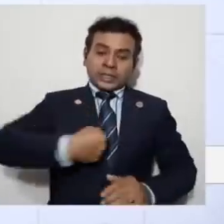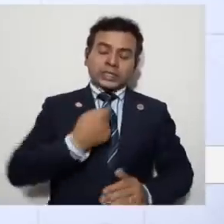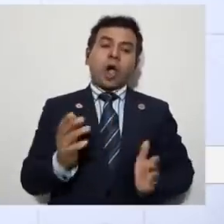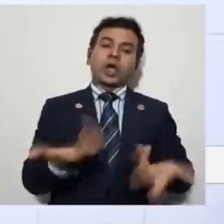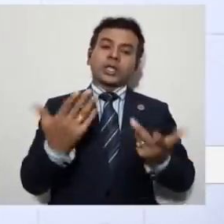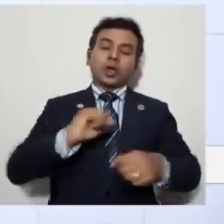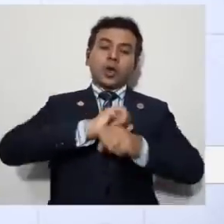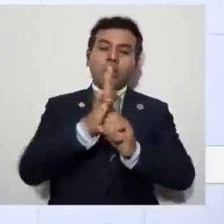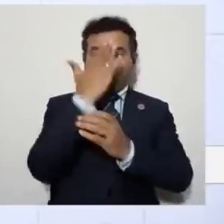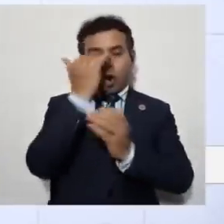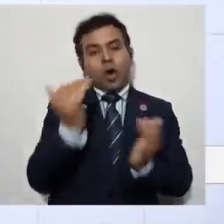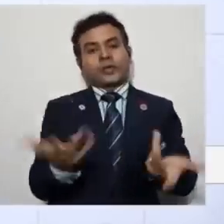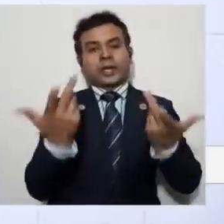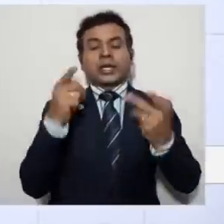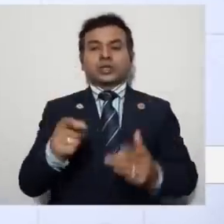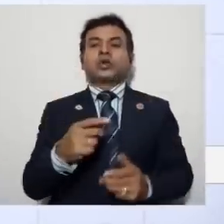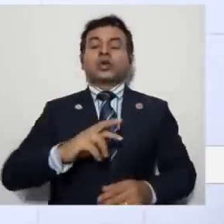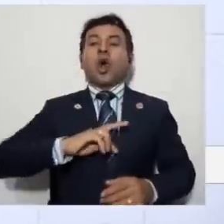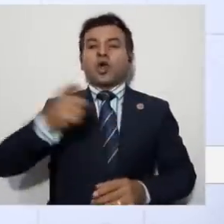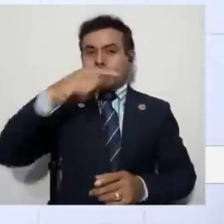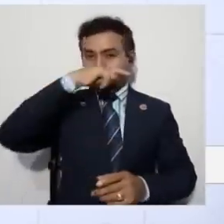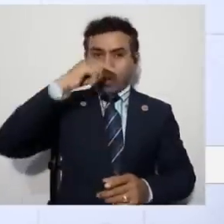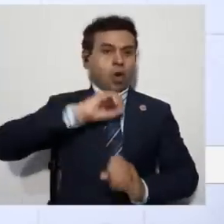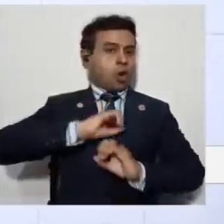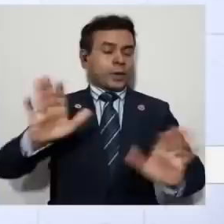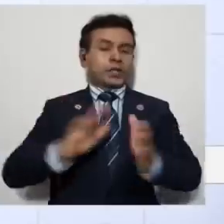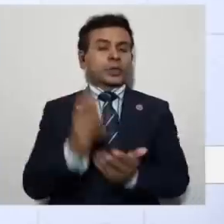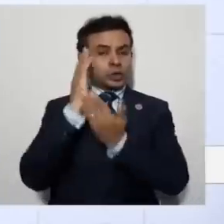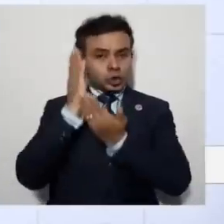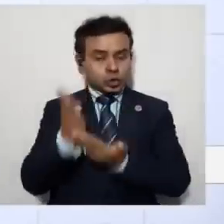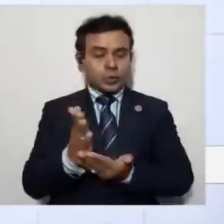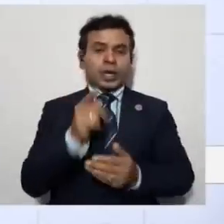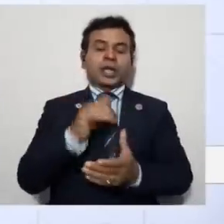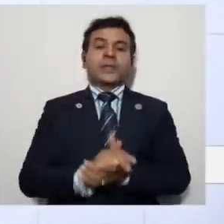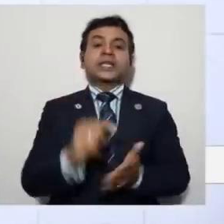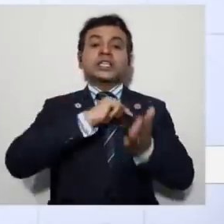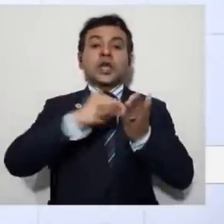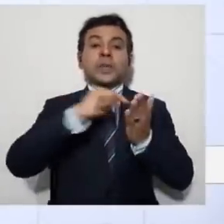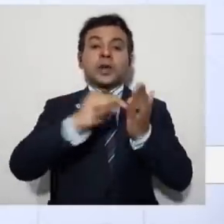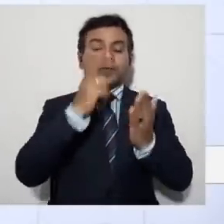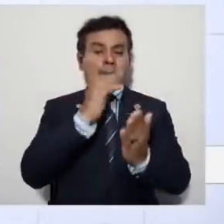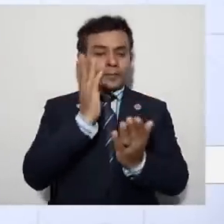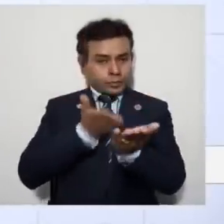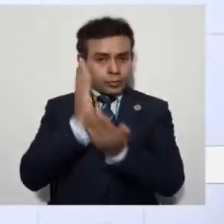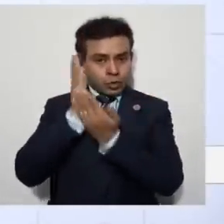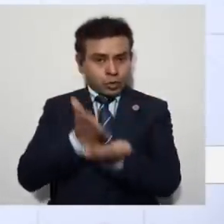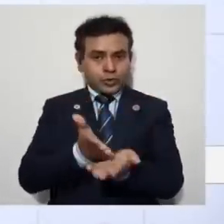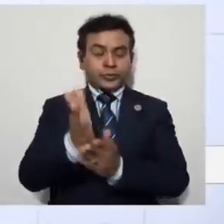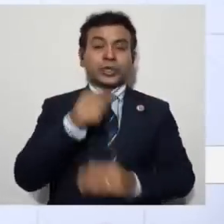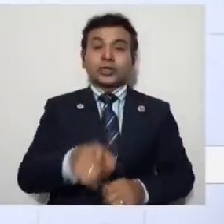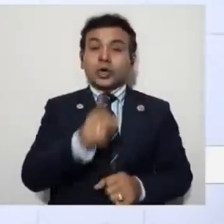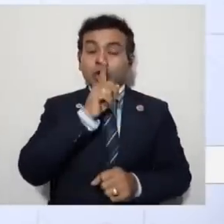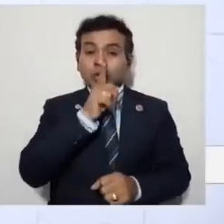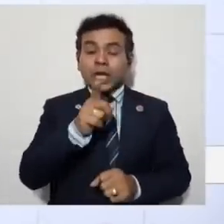কেউই যে কোনো সময় আক্রান্ত হয়ে যেতে পারি। কাজেই সকলেই আমরা সকলের প্রতি শ্রদ্ধা রেখে সম্মান রেখে আমাদের যে